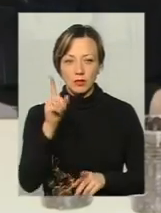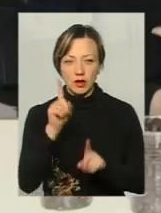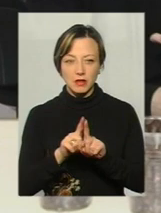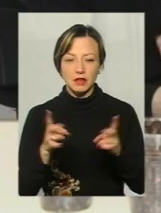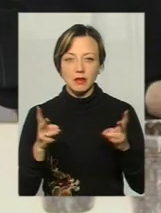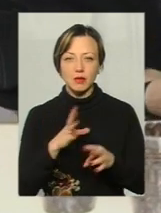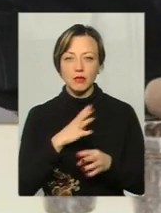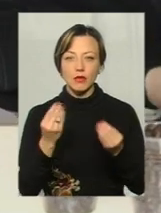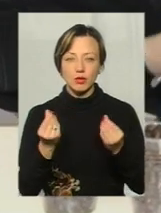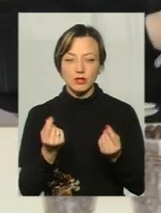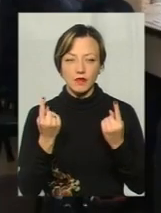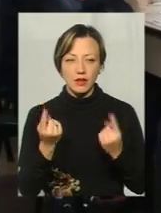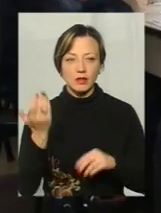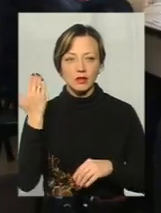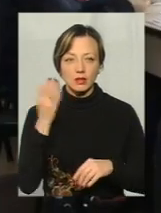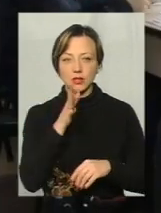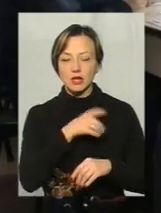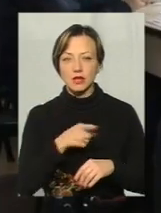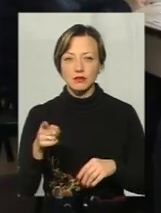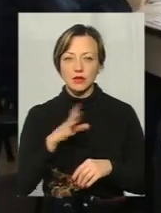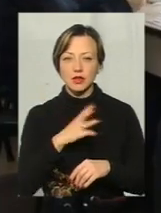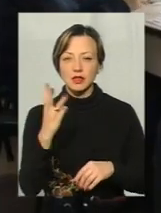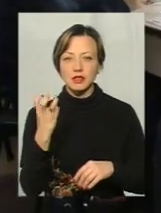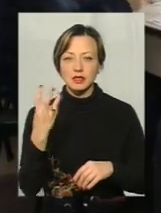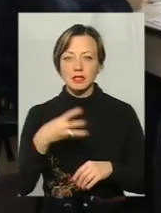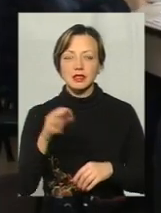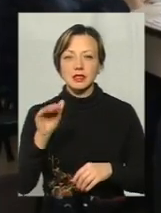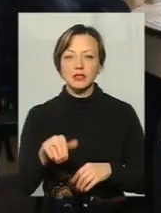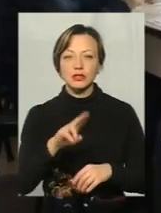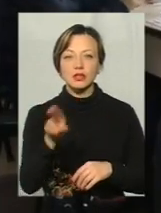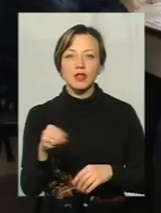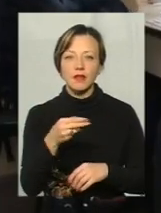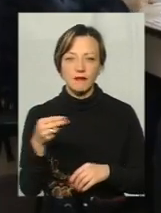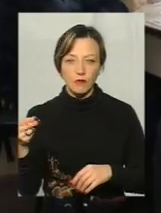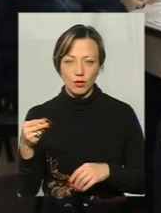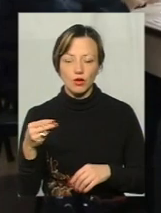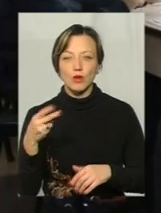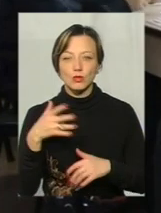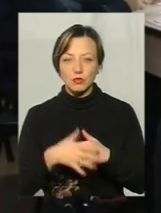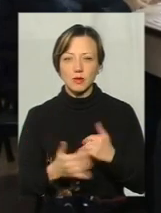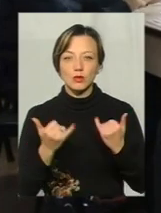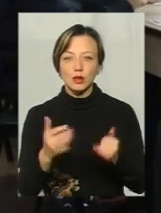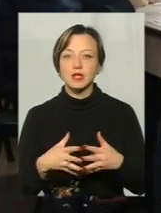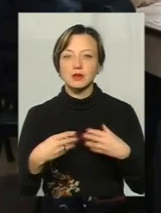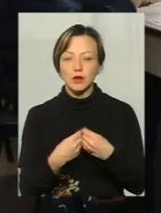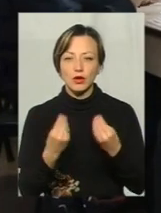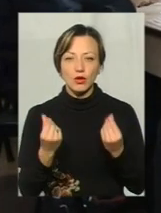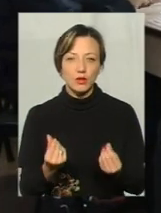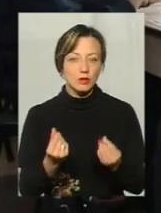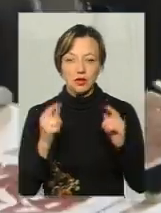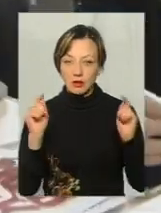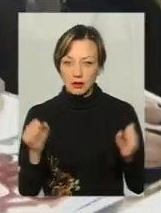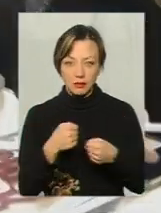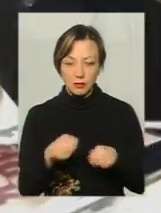треба було немалі кошти. На той час це було 330 тисяч євро. Зрозуміло, що для сім'ї гроші були